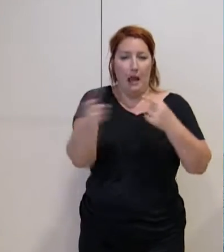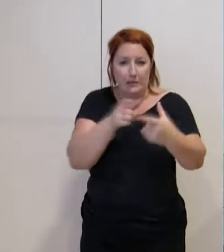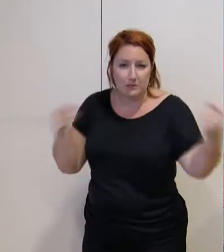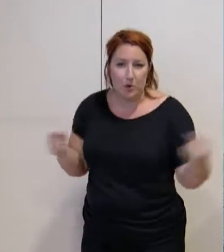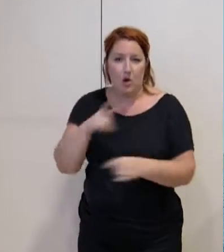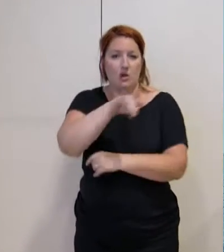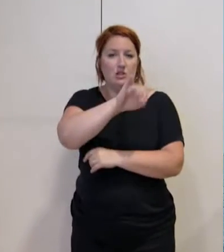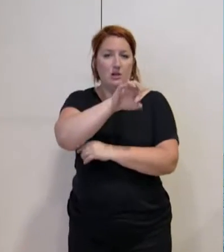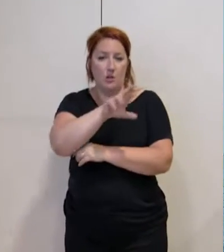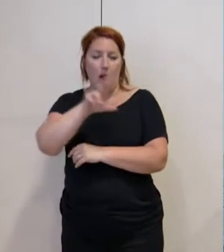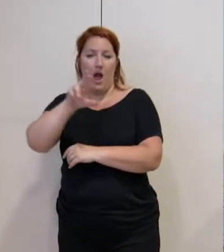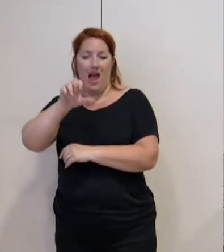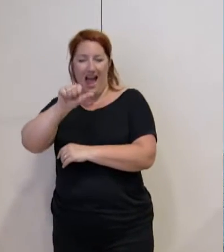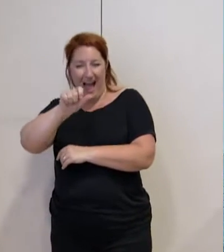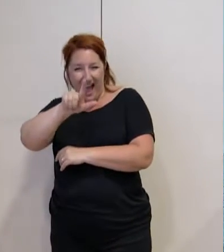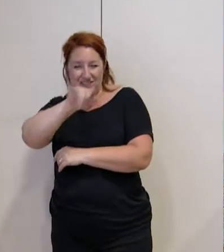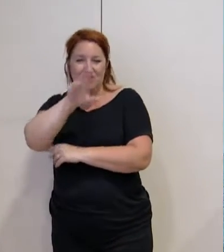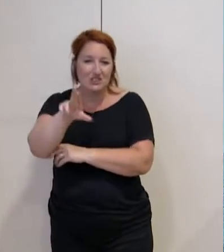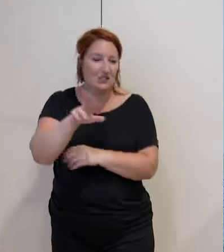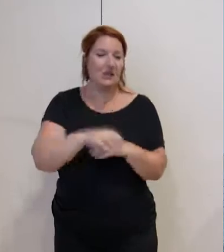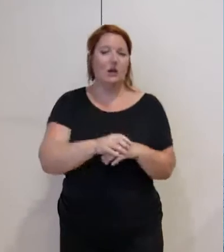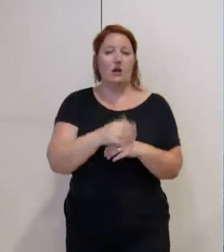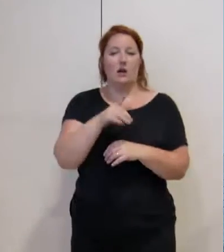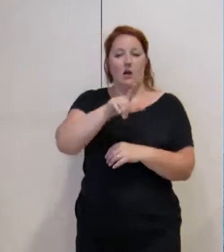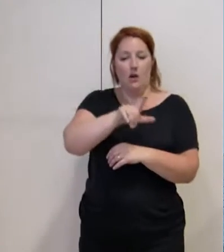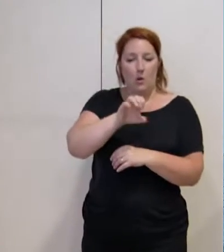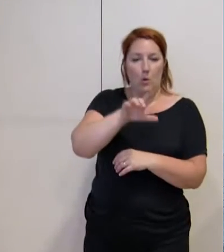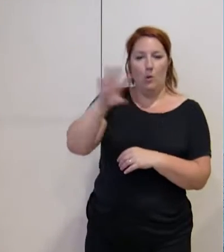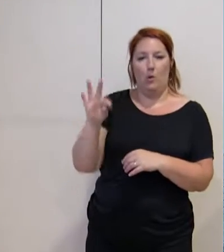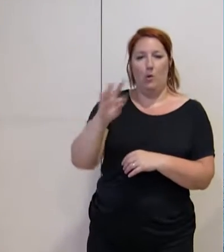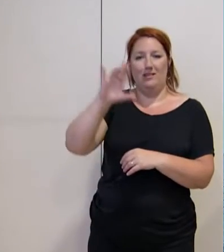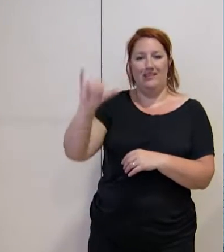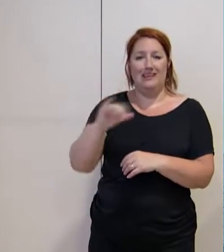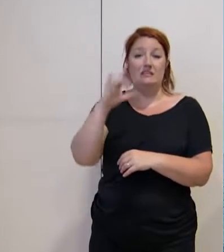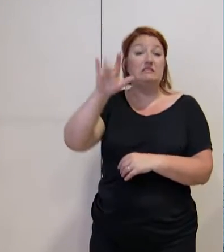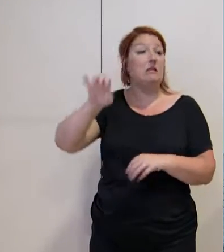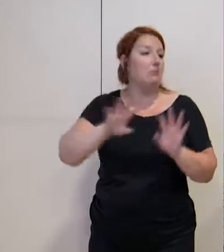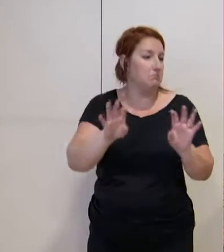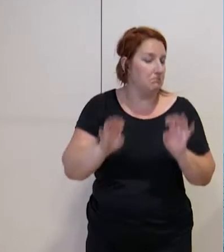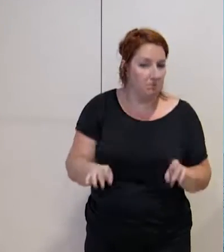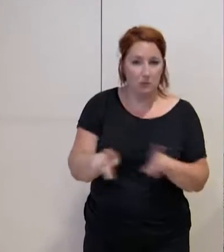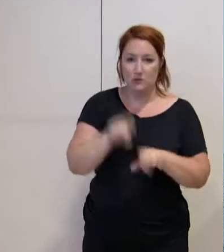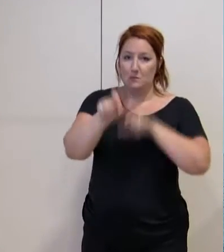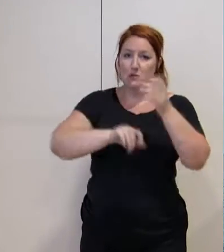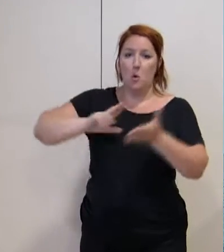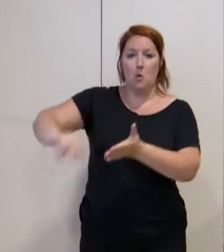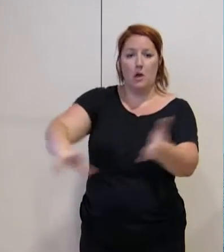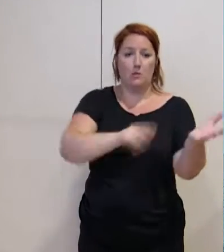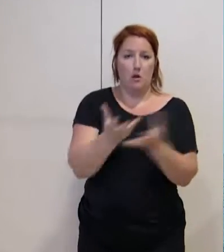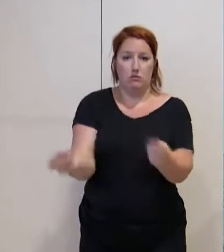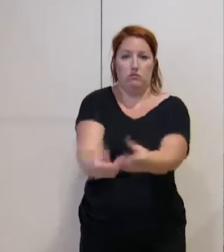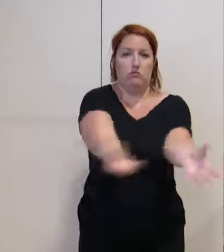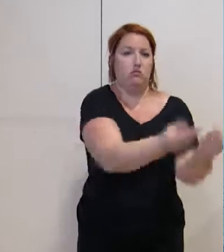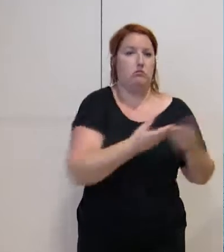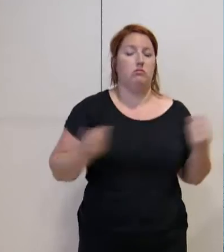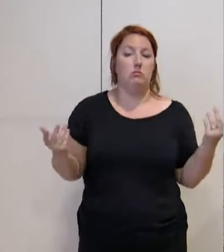Régie de C, le tricycle, point d'interrogation, et les nombreux départs de contractuels à la ville de Grenoble.